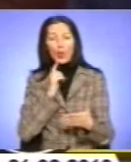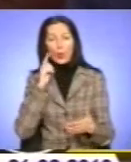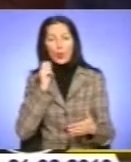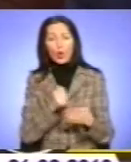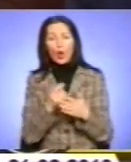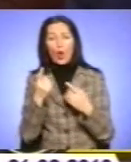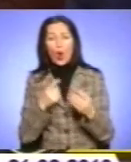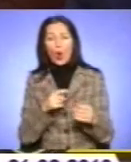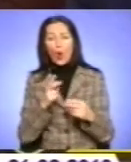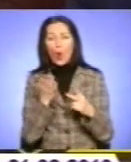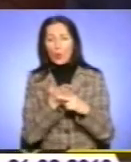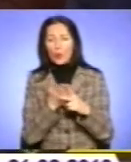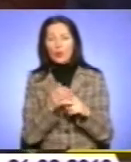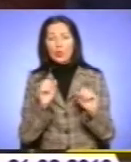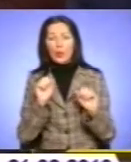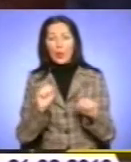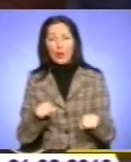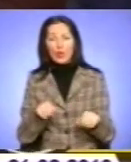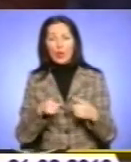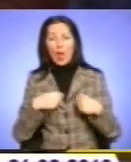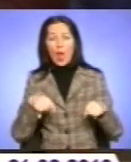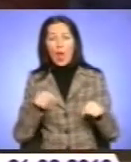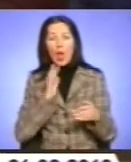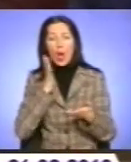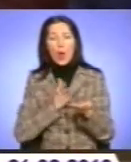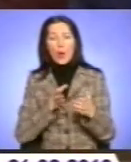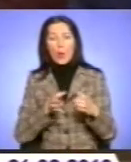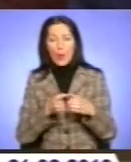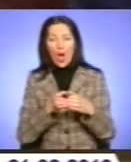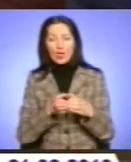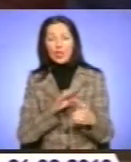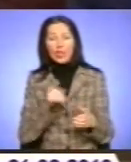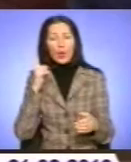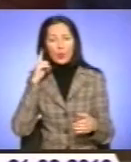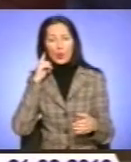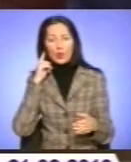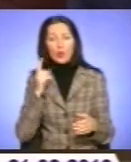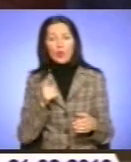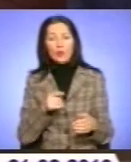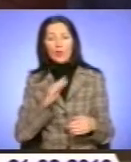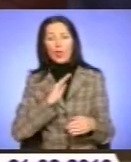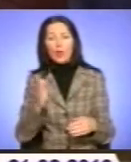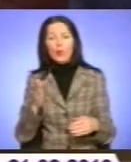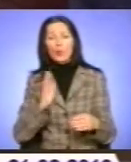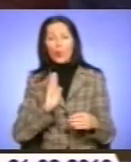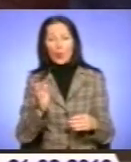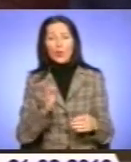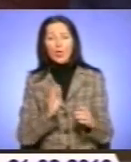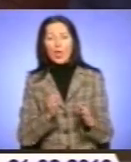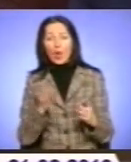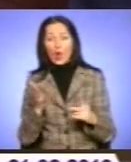заклик Європейського Союзу бути конструктивною на порозі укладена асоціація з